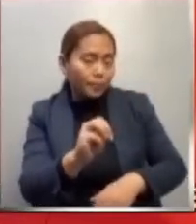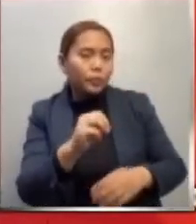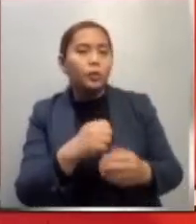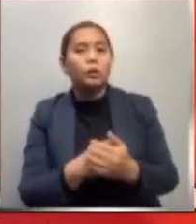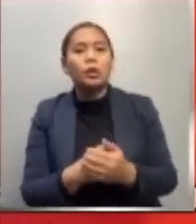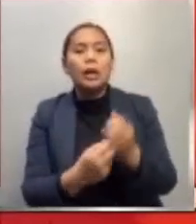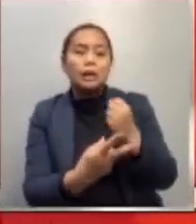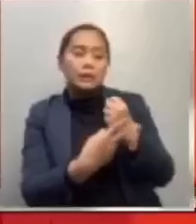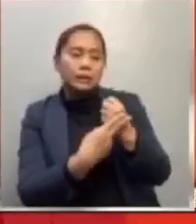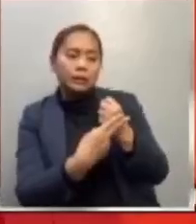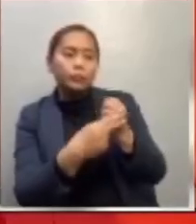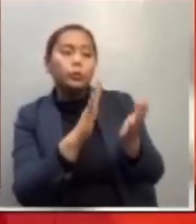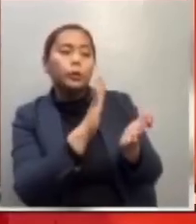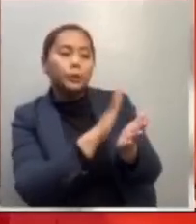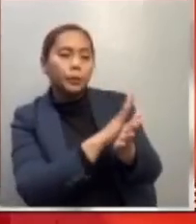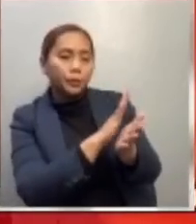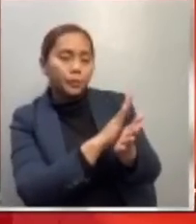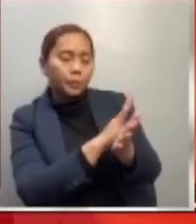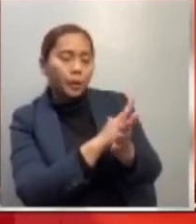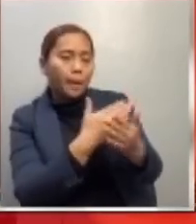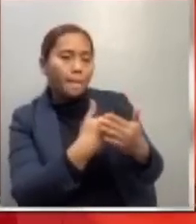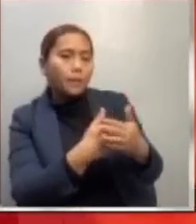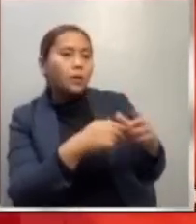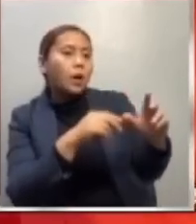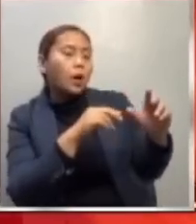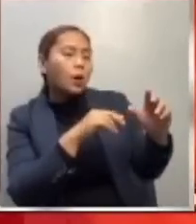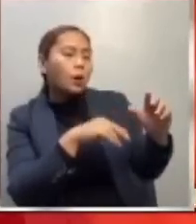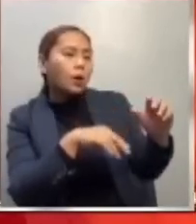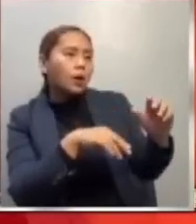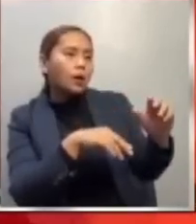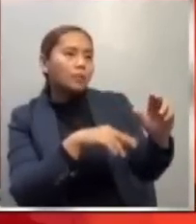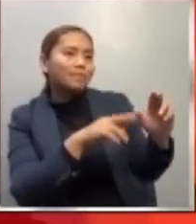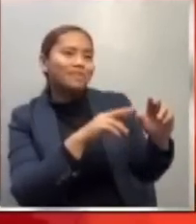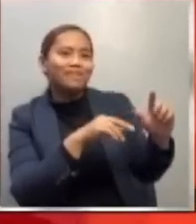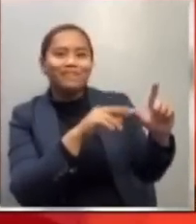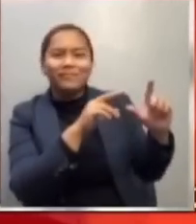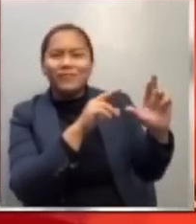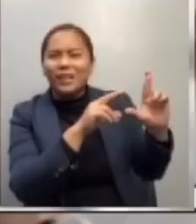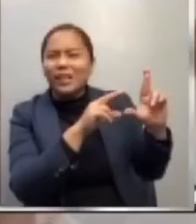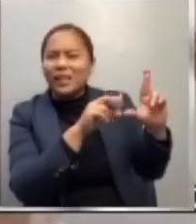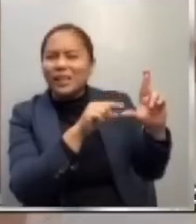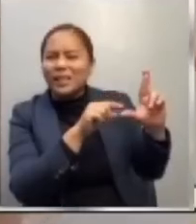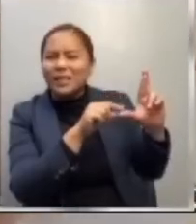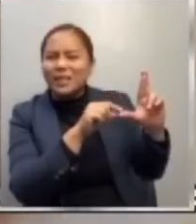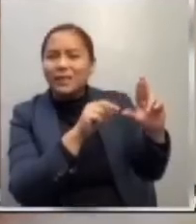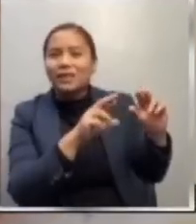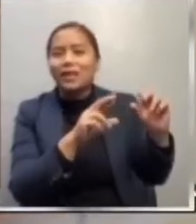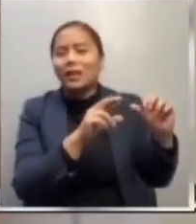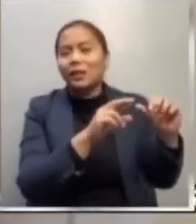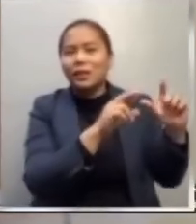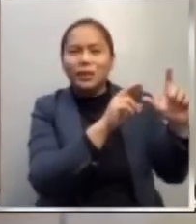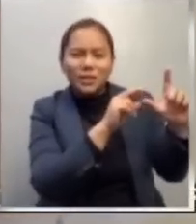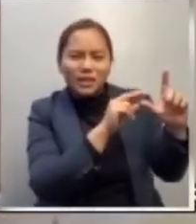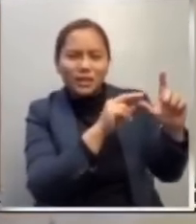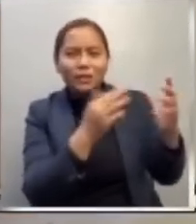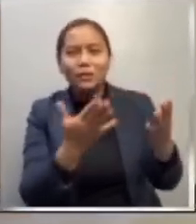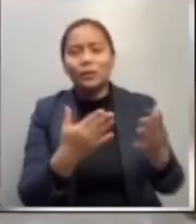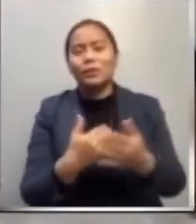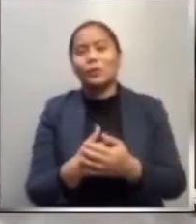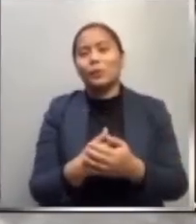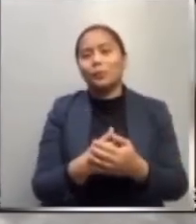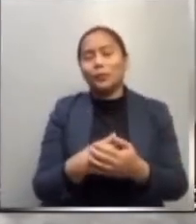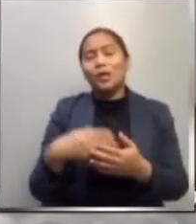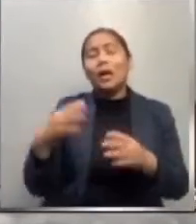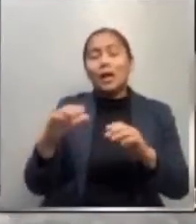yung resibo na ipiprint ng VCM para malaman kung tama nga yung pagbasa ng makina doon sa boto nila. Pwede naman